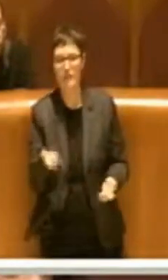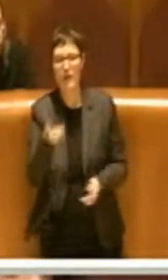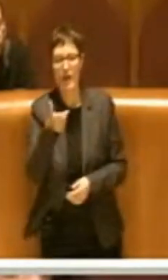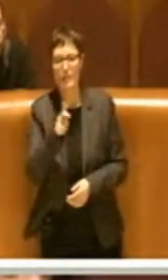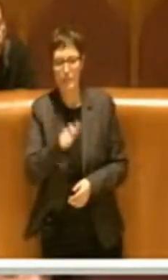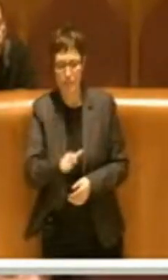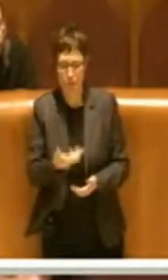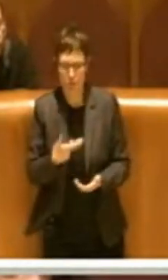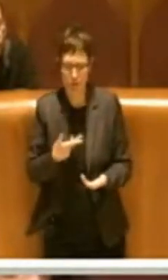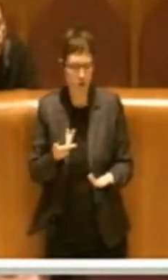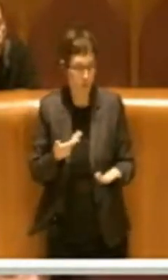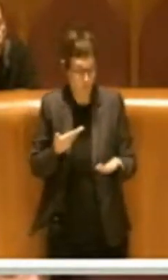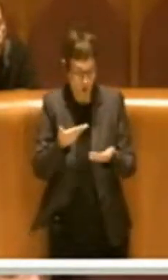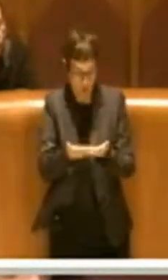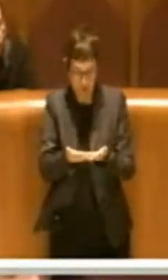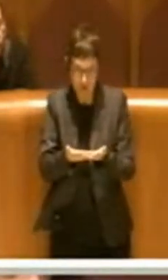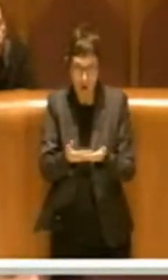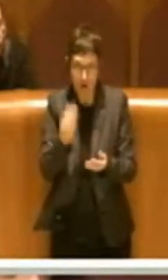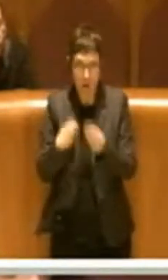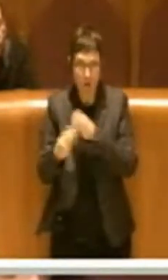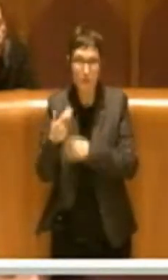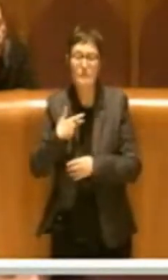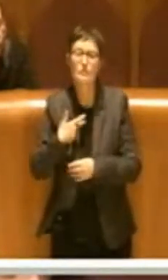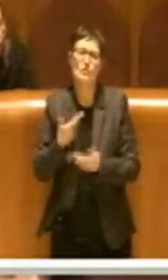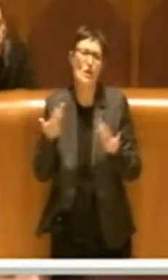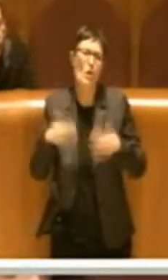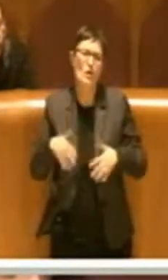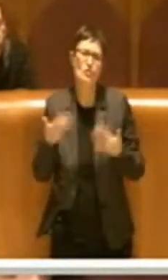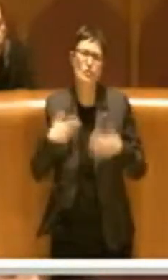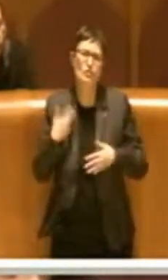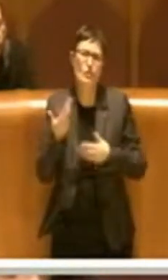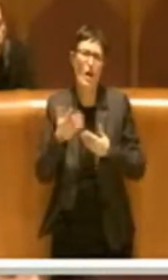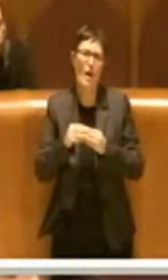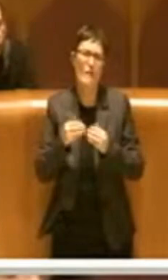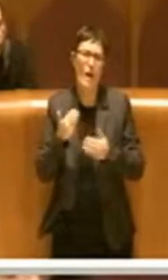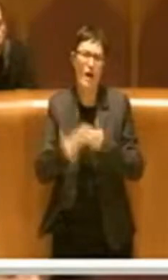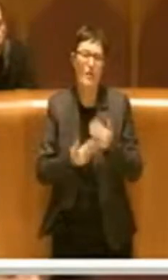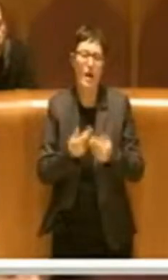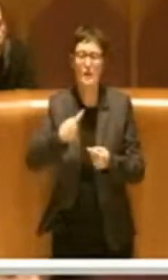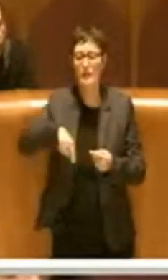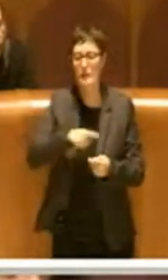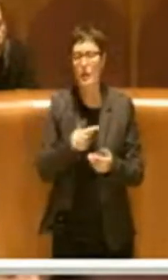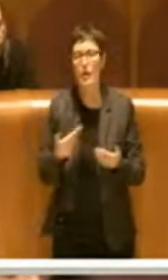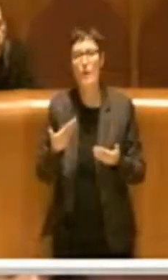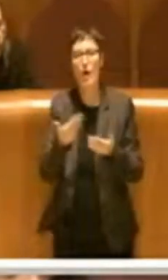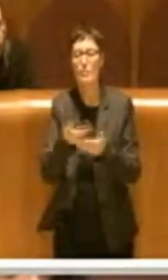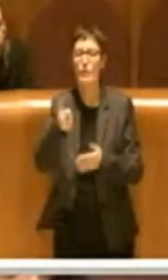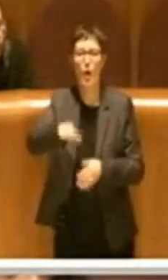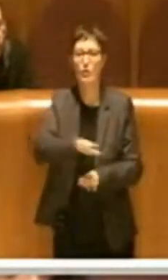già facendo e lo vedete nei prossimi giorni. Noi questa mozione la bocceremo. Grazie.